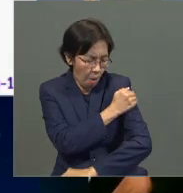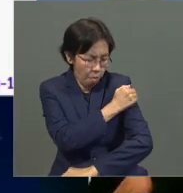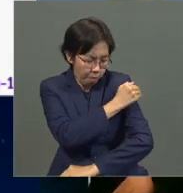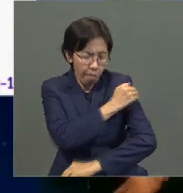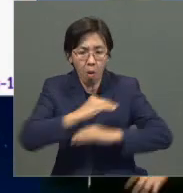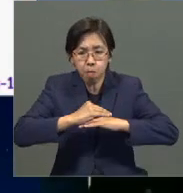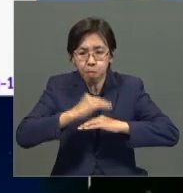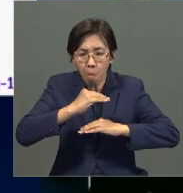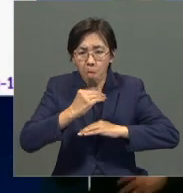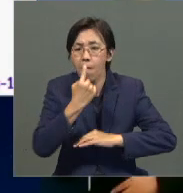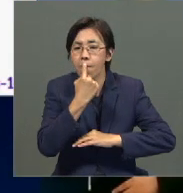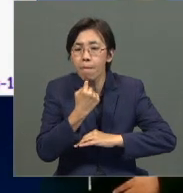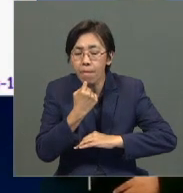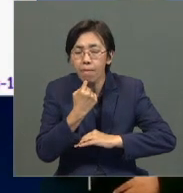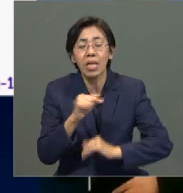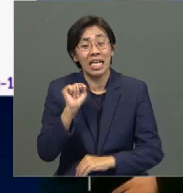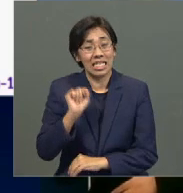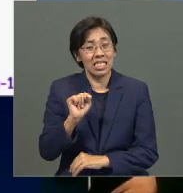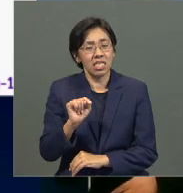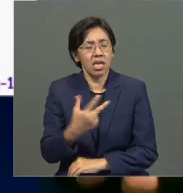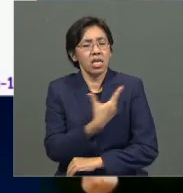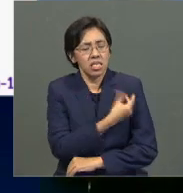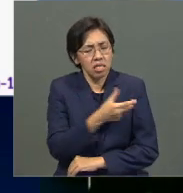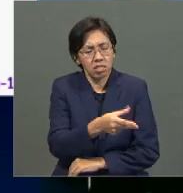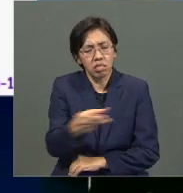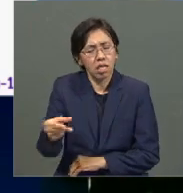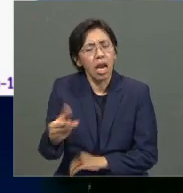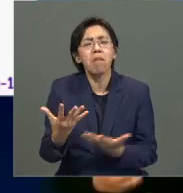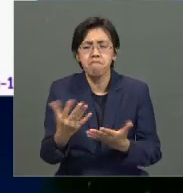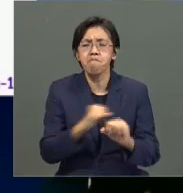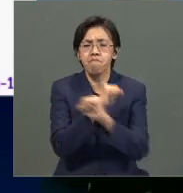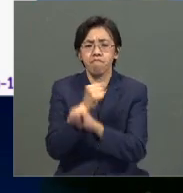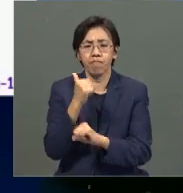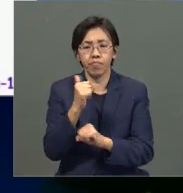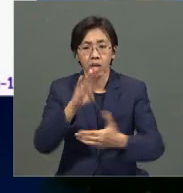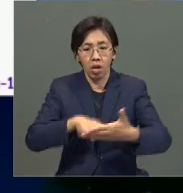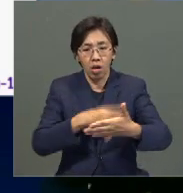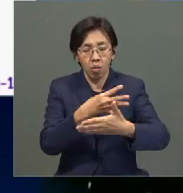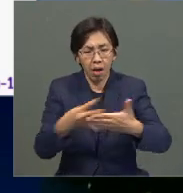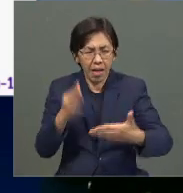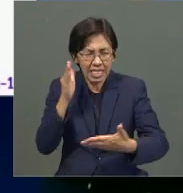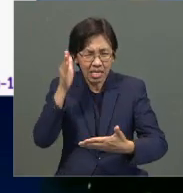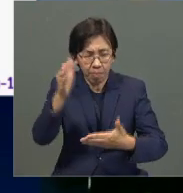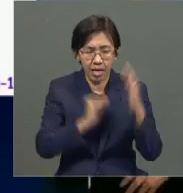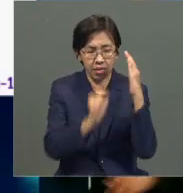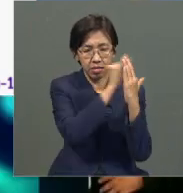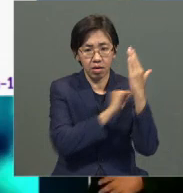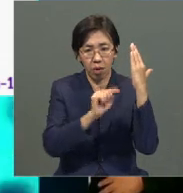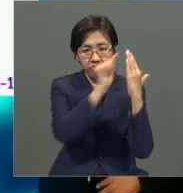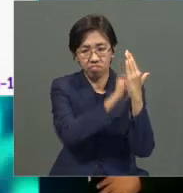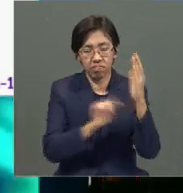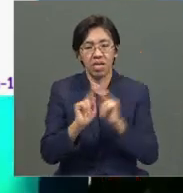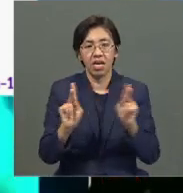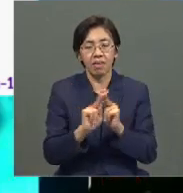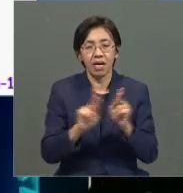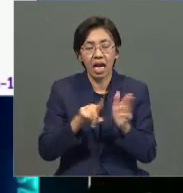ะนั้นภาพรวมการฉีดวัคซีนมีความปลอดภัยค่ะสำหรับการวางแผนการฉีดวัคซีนในแต่ละจังหวัดจะมีคณะกรรมการโรค